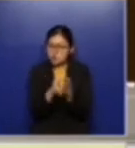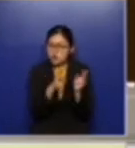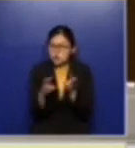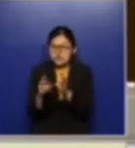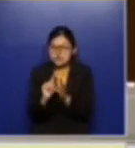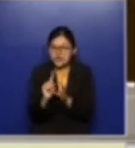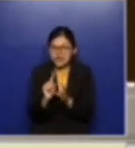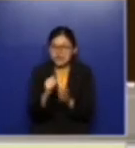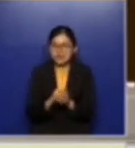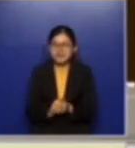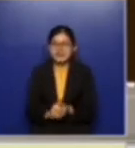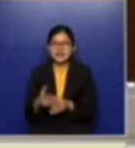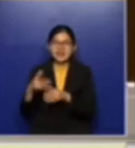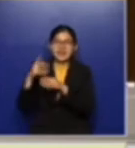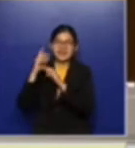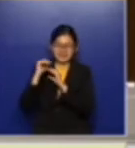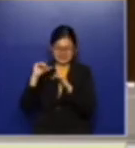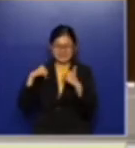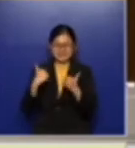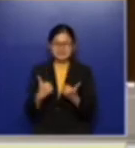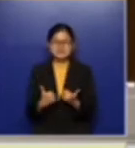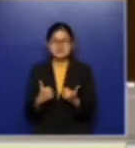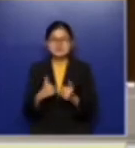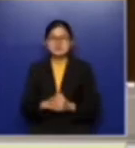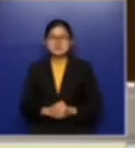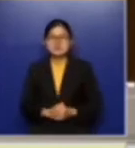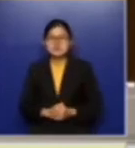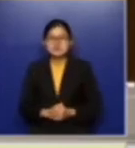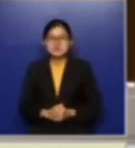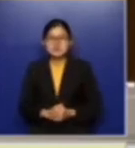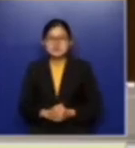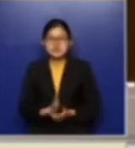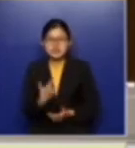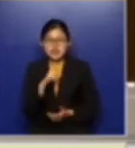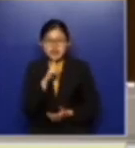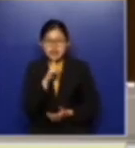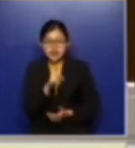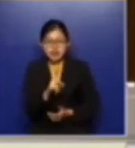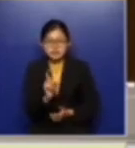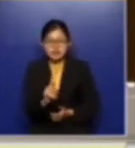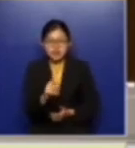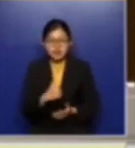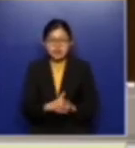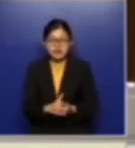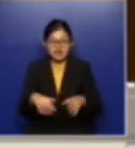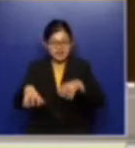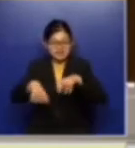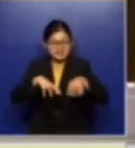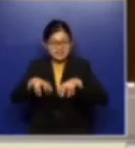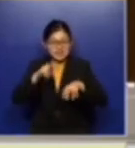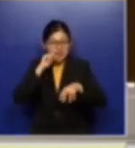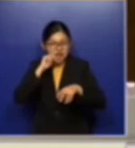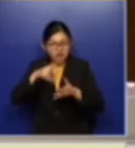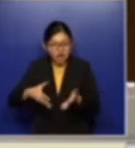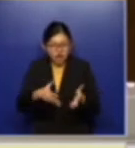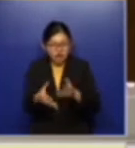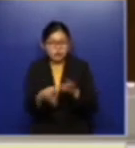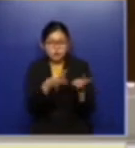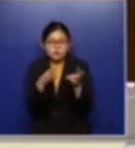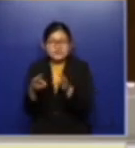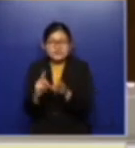เอาละผมกลับมาเรื่องนี้ท่านถามว่าการจัดสรรน้ำเป็นอย่างไรอย่างที่ผมบ